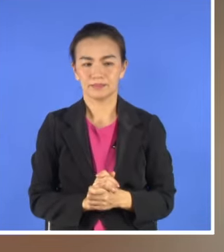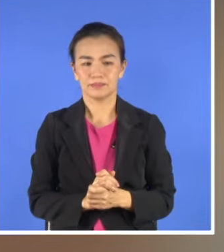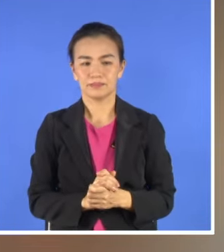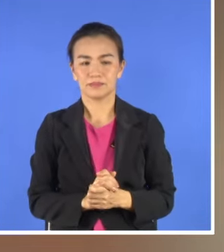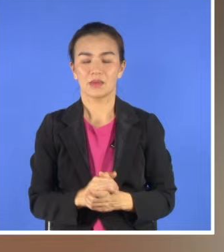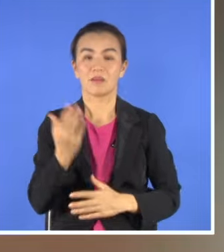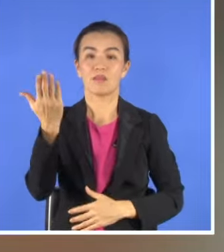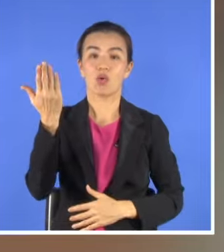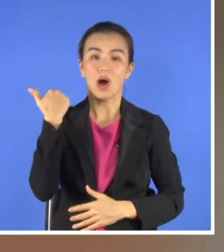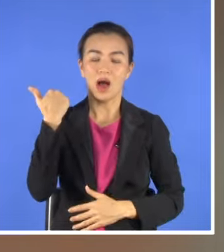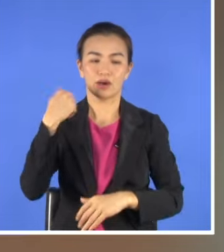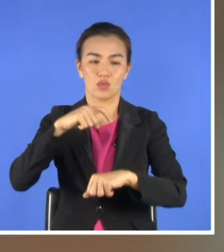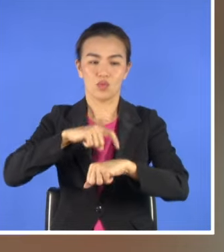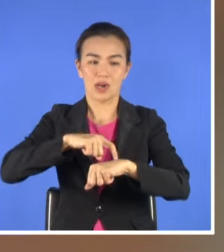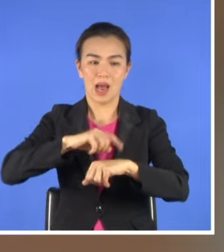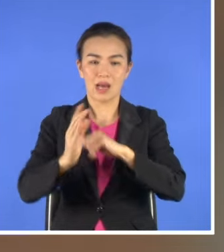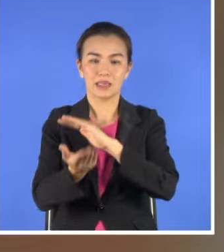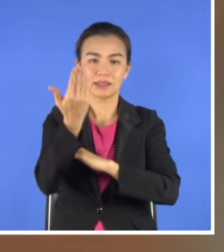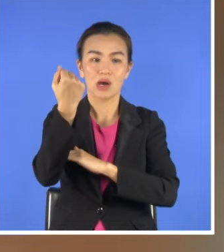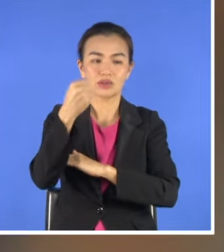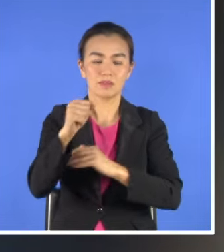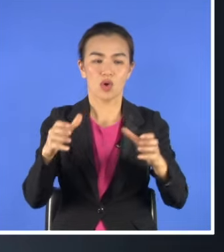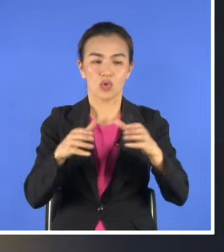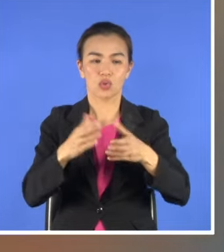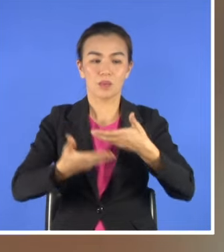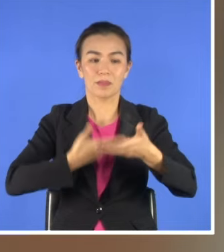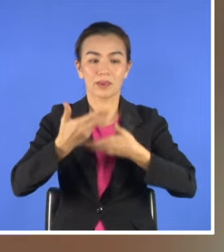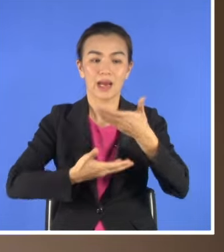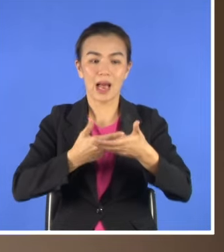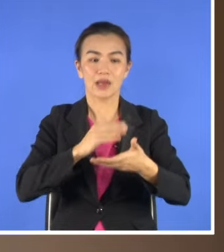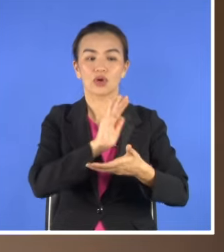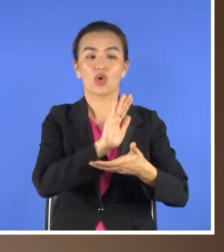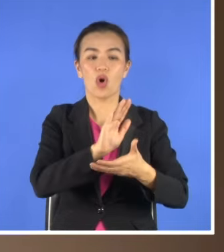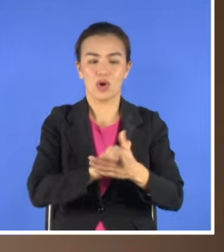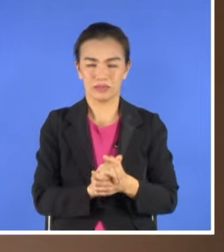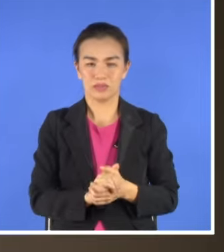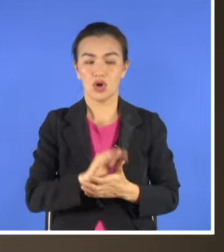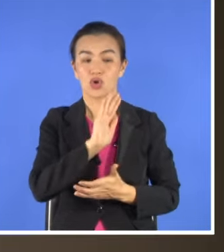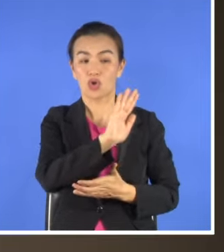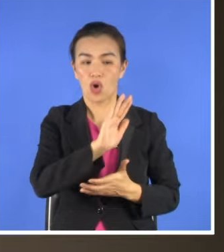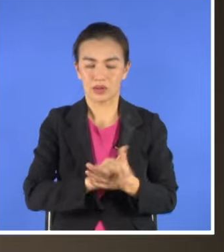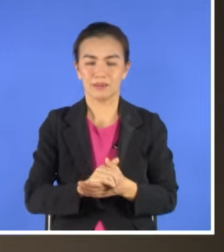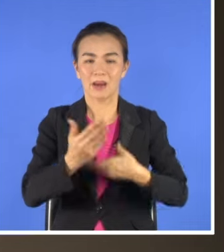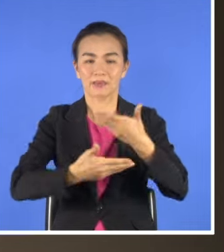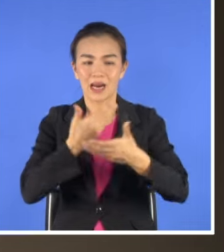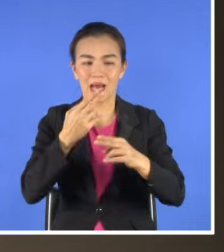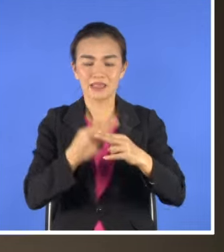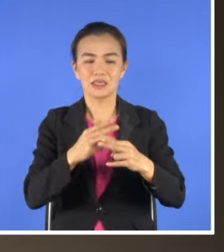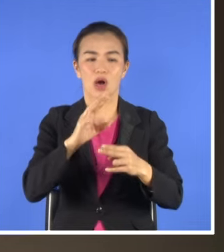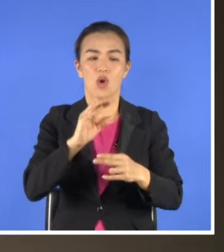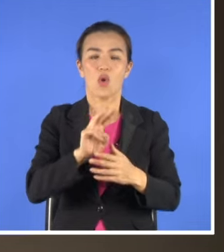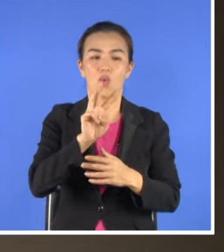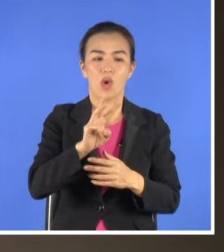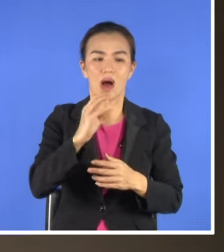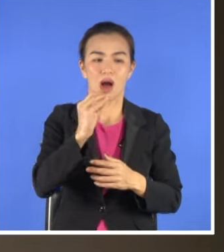านนี้ประมาณ10โมงเช้ากลุ่มผู้ค้าแผงลอยย่านตลาดวโรรสหรือว่ากาดหลวงนะคะกว่าร้อยคนก็เลยเดินท